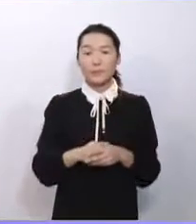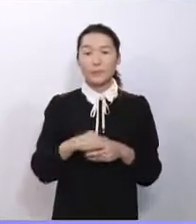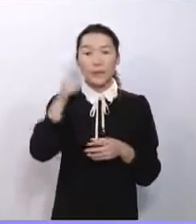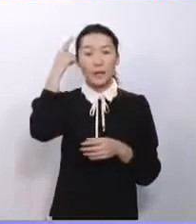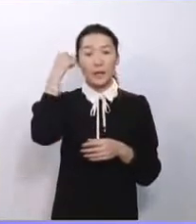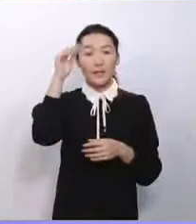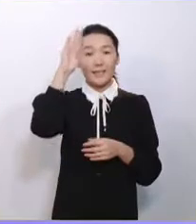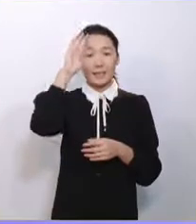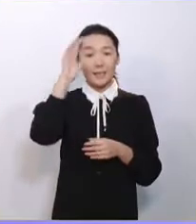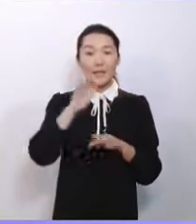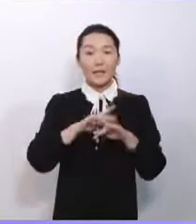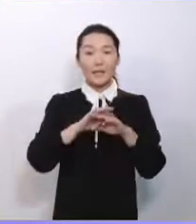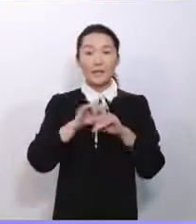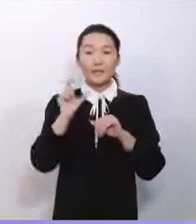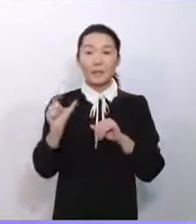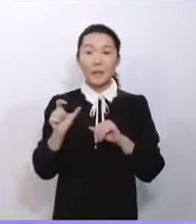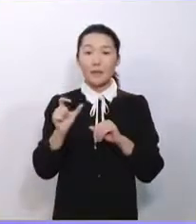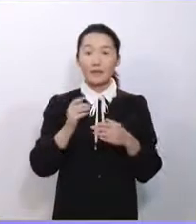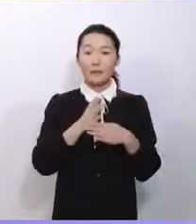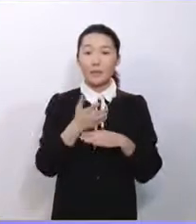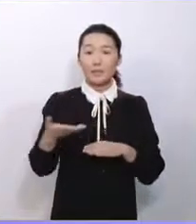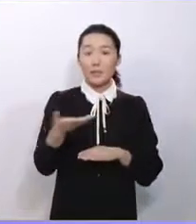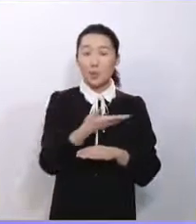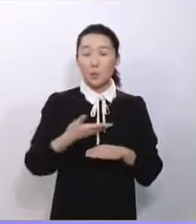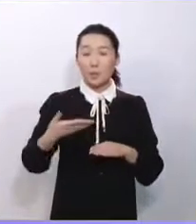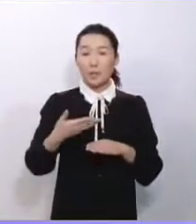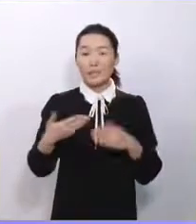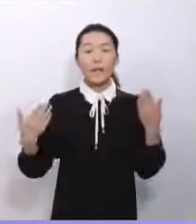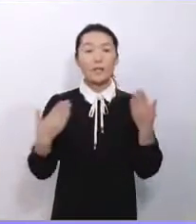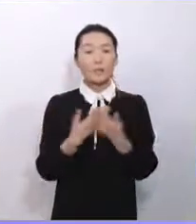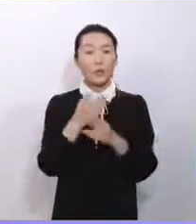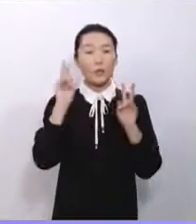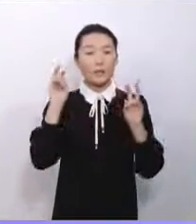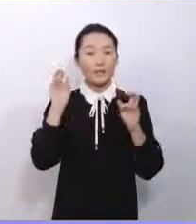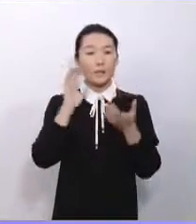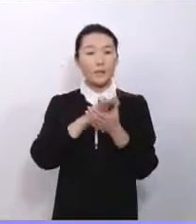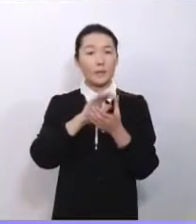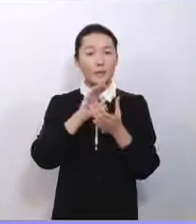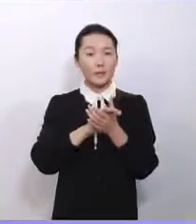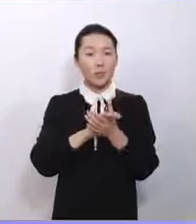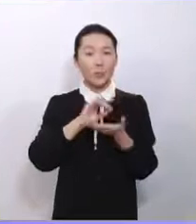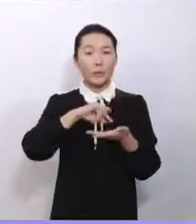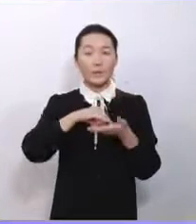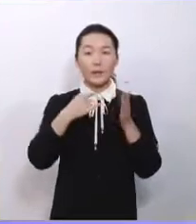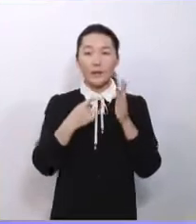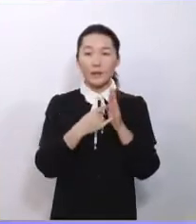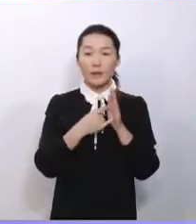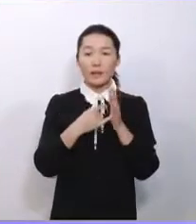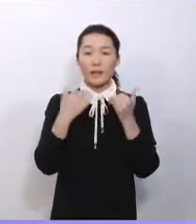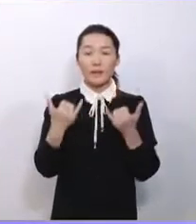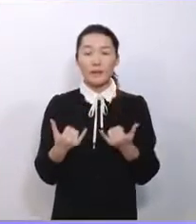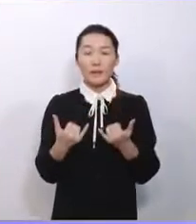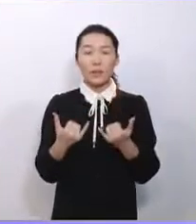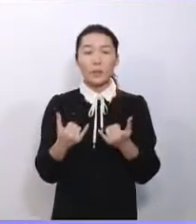Знайка – математик в гостях у нас. Значит, с новой темой познакомится класс. Сегодня